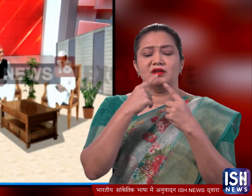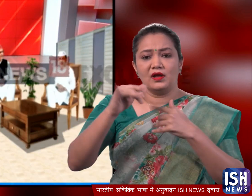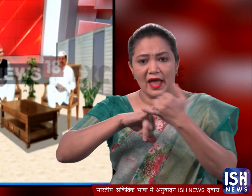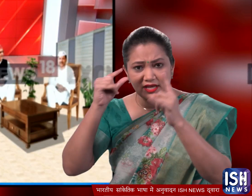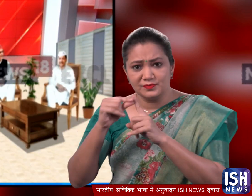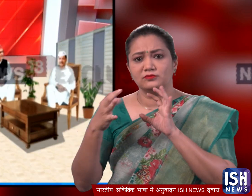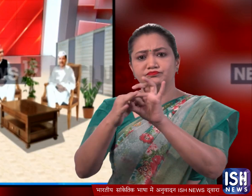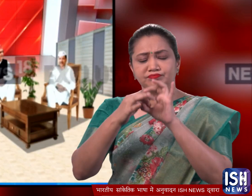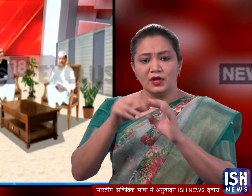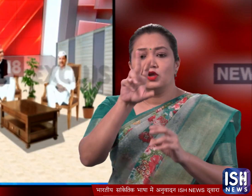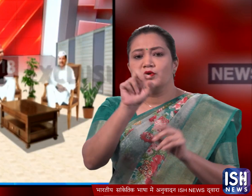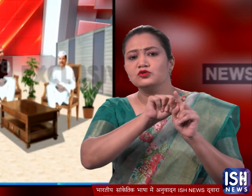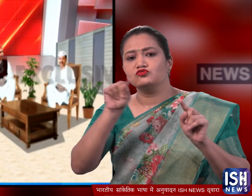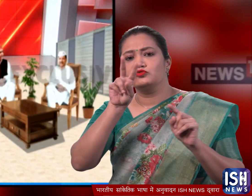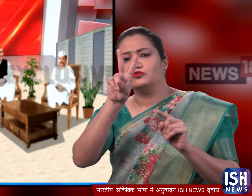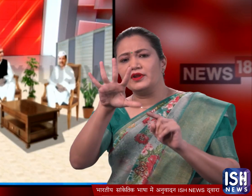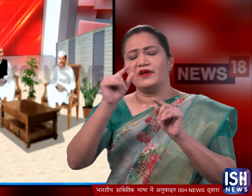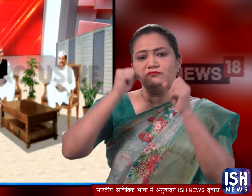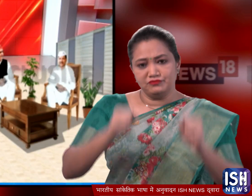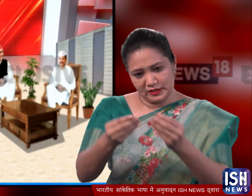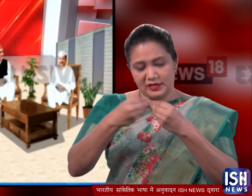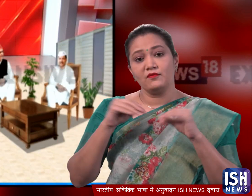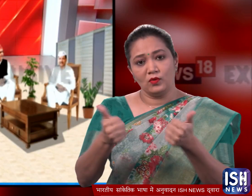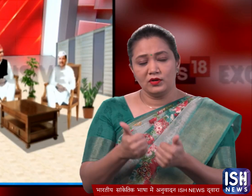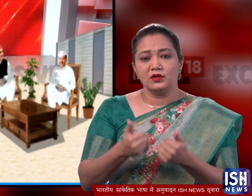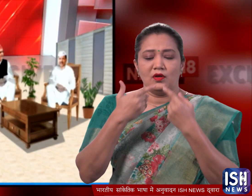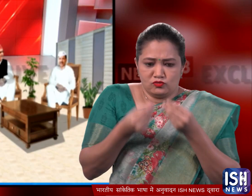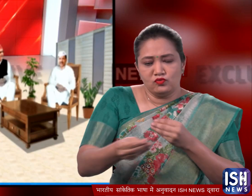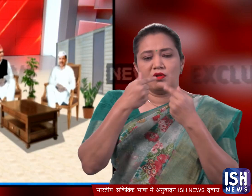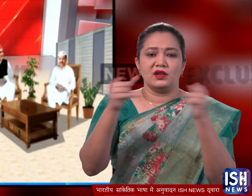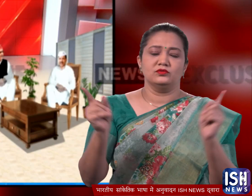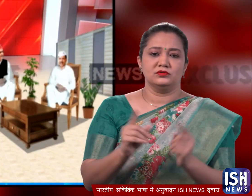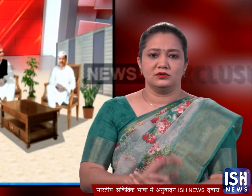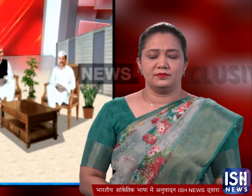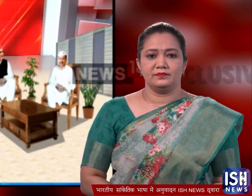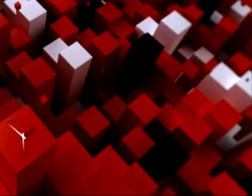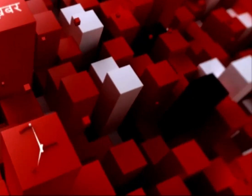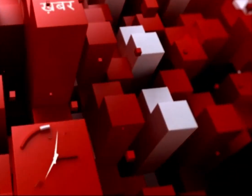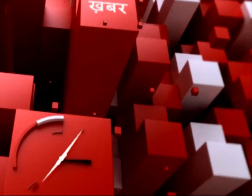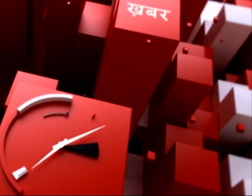कि समाजवादी पार्टी उन्हें 20 से 25 सीटें देने पर राजी हुई है, जिसका ऐलान जल्द किया जाएगा।